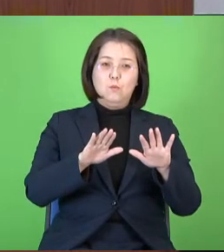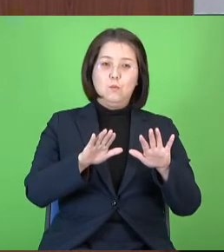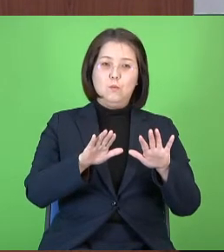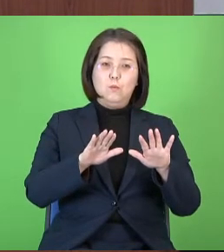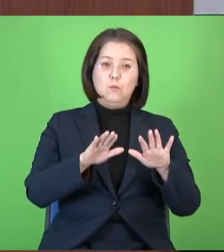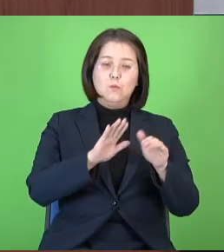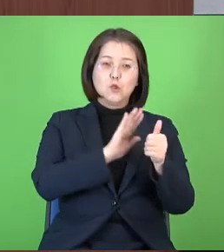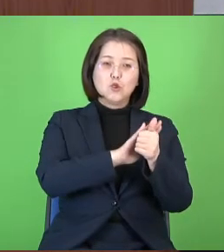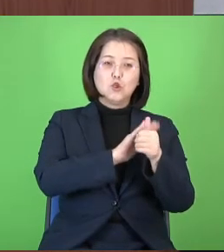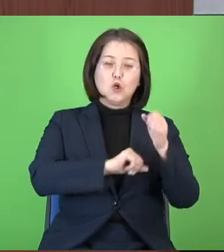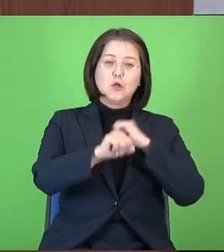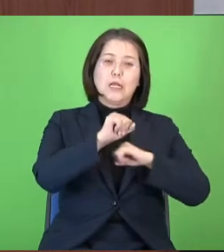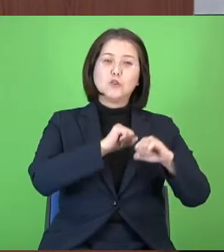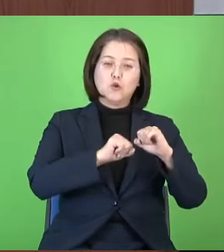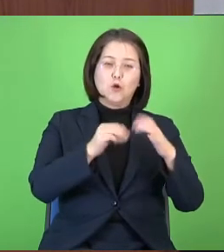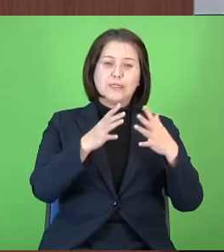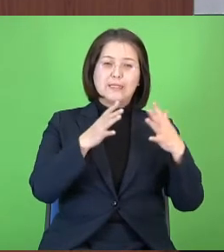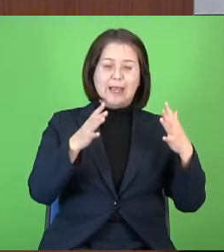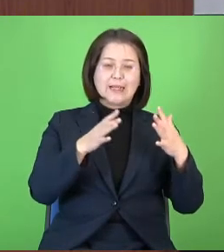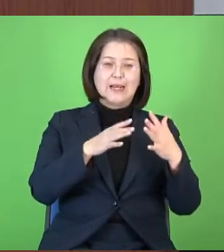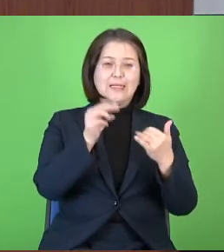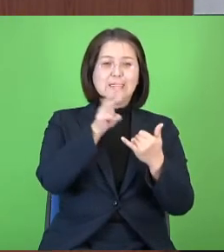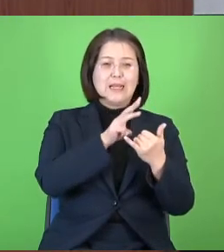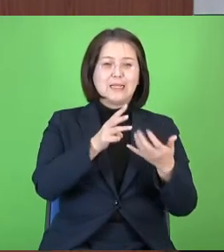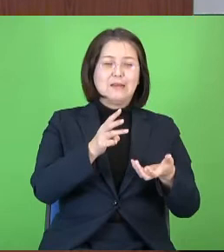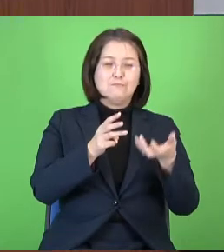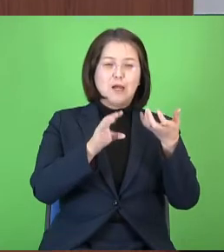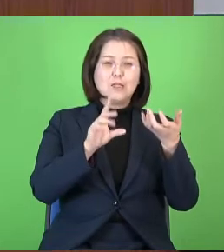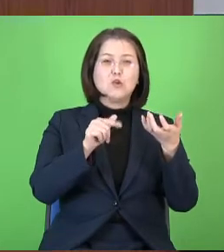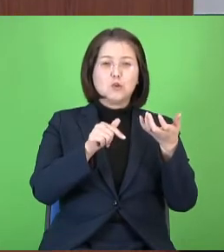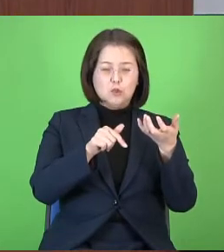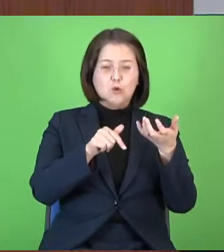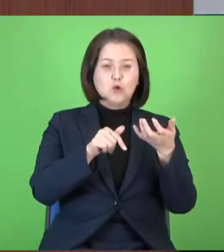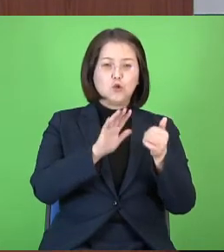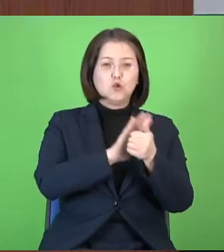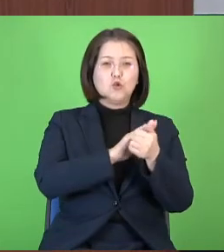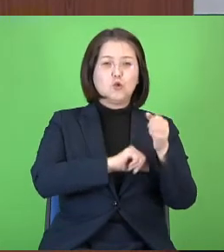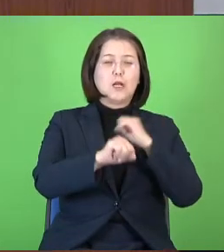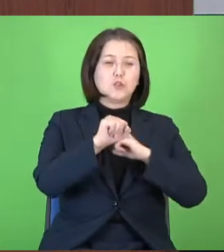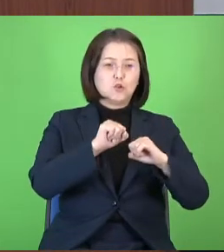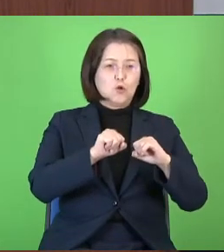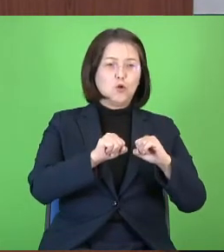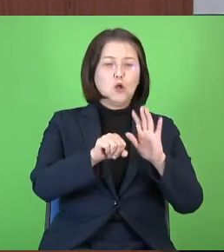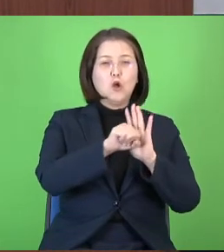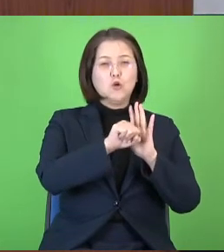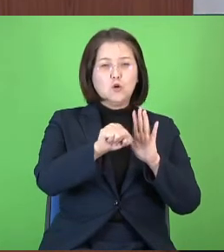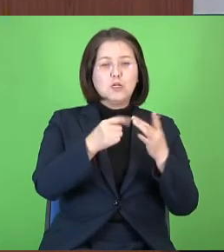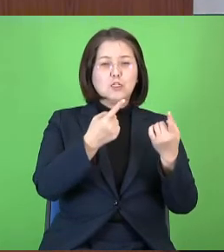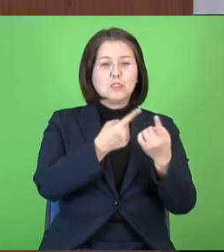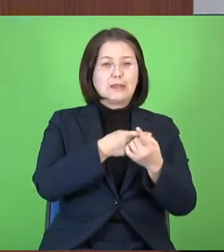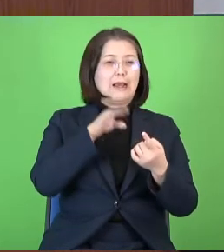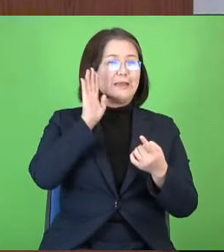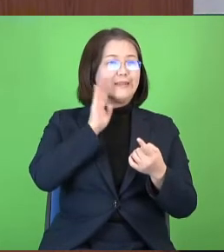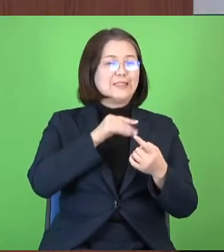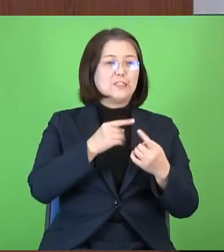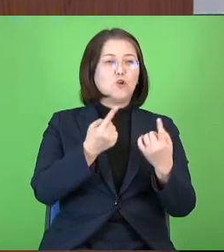かですからあの方交通事故で亡くなられた方のお名前のこととか